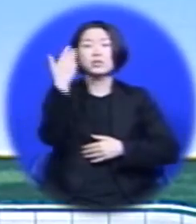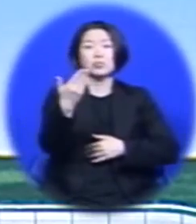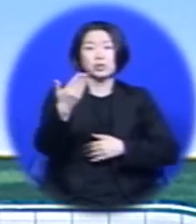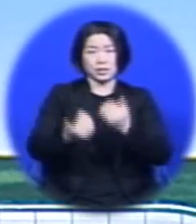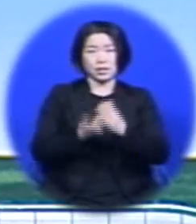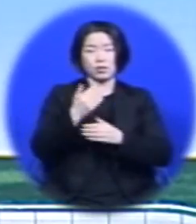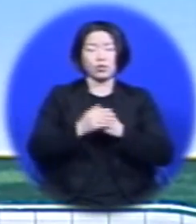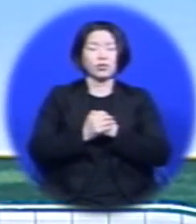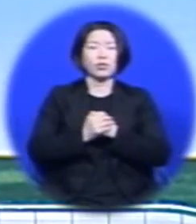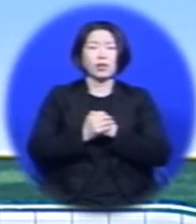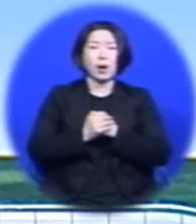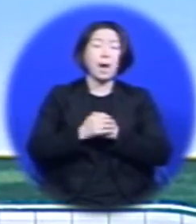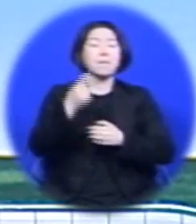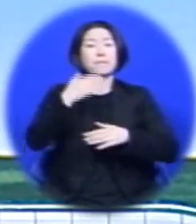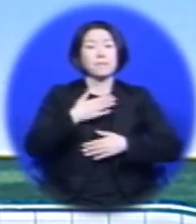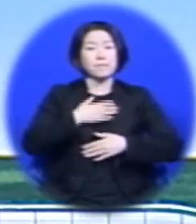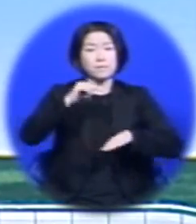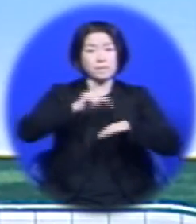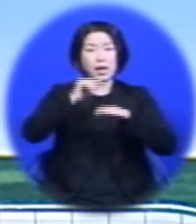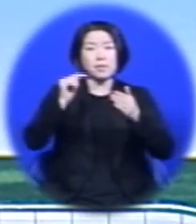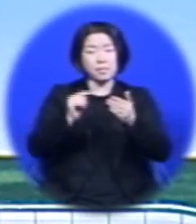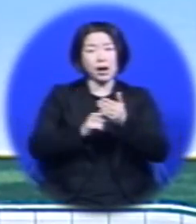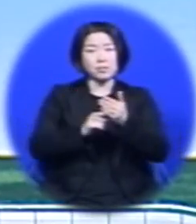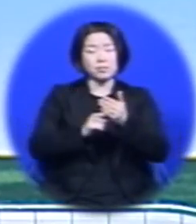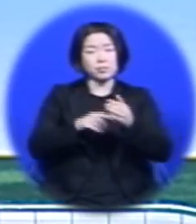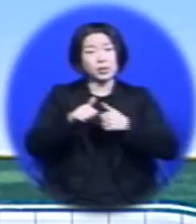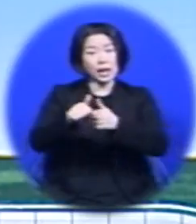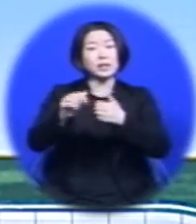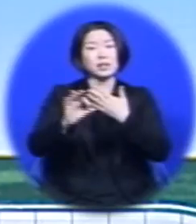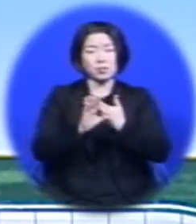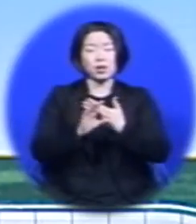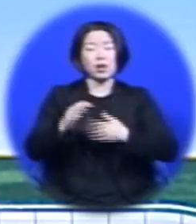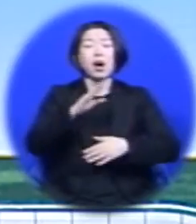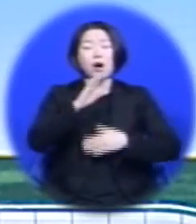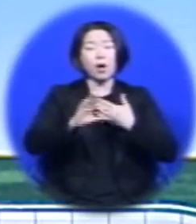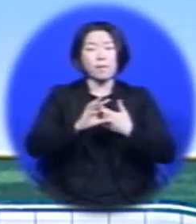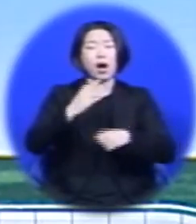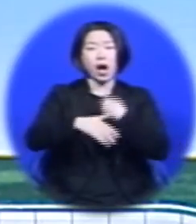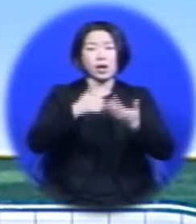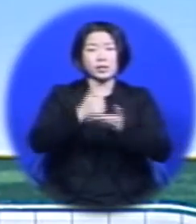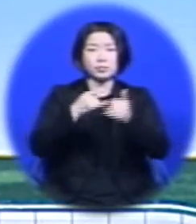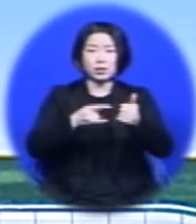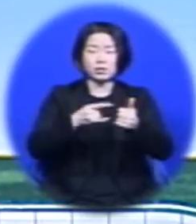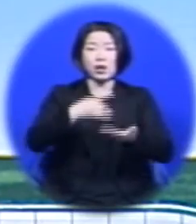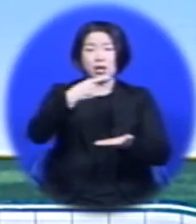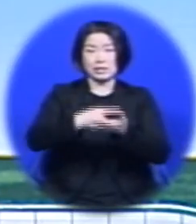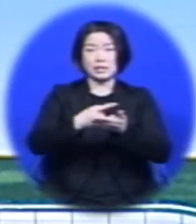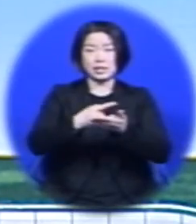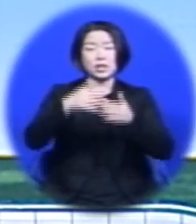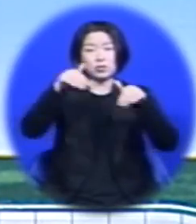그러면 마음 내 마음에 달린 거라면 그러면 하나님께서 의회 종이